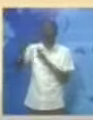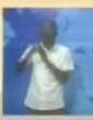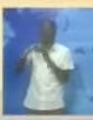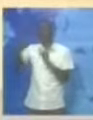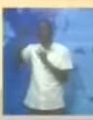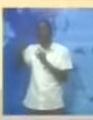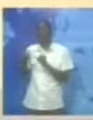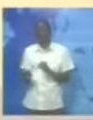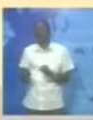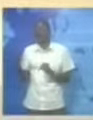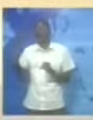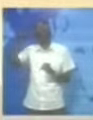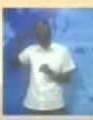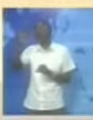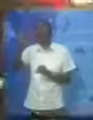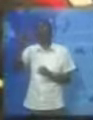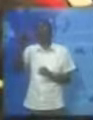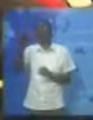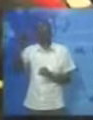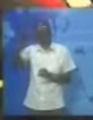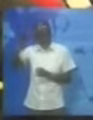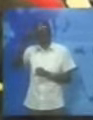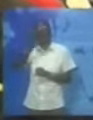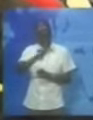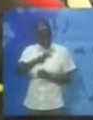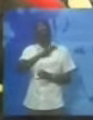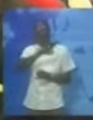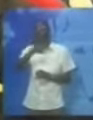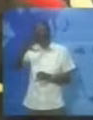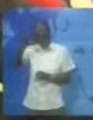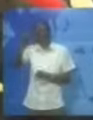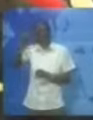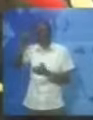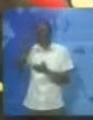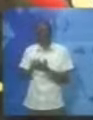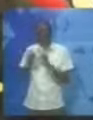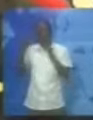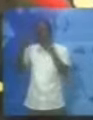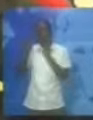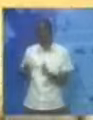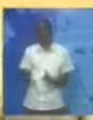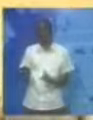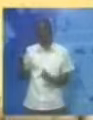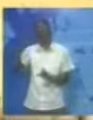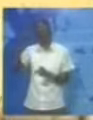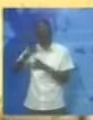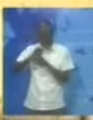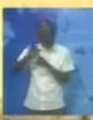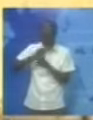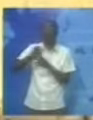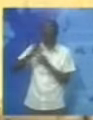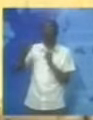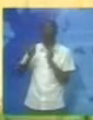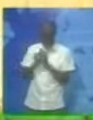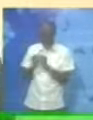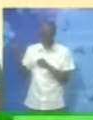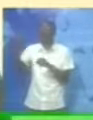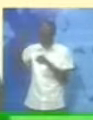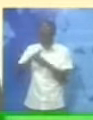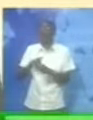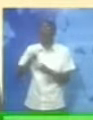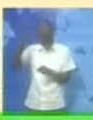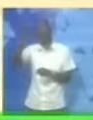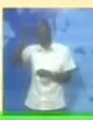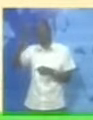la cinquième du genre et ce sont au total 450 agents de santé qui ont été formés grâce à ce partenariat. Le ministre de